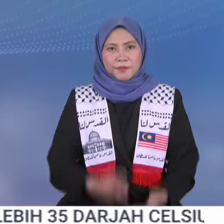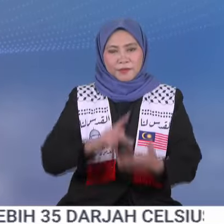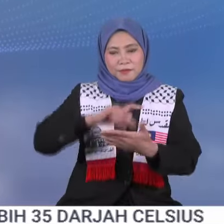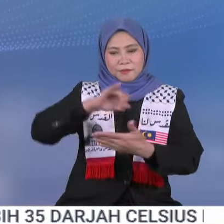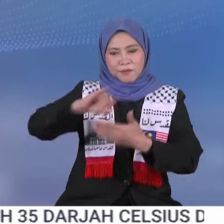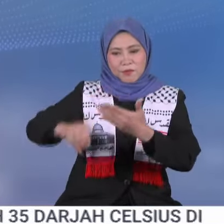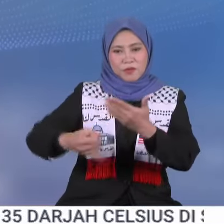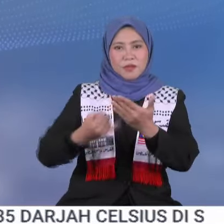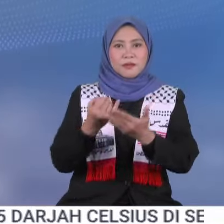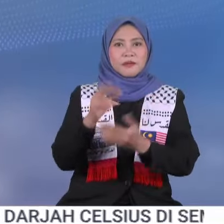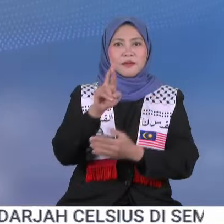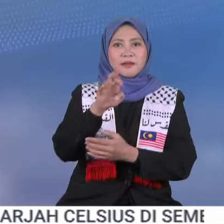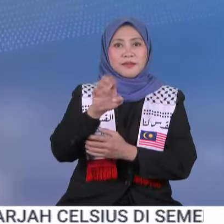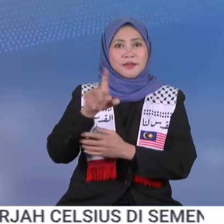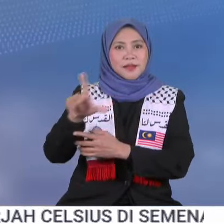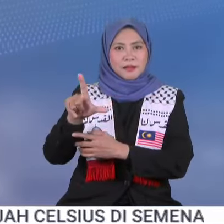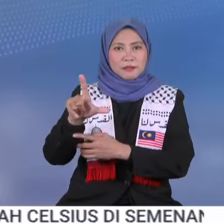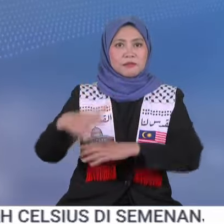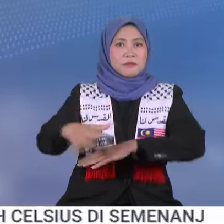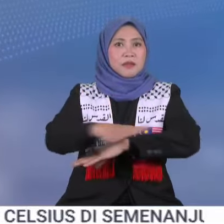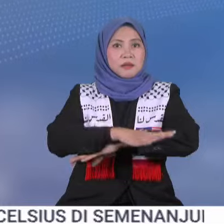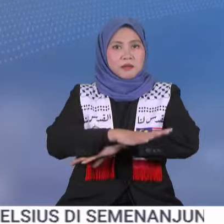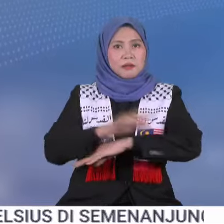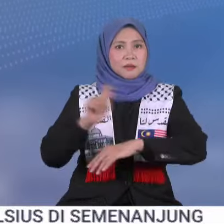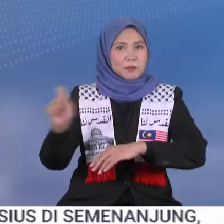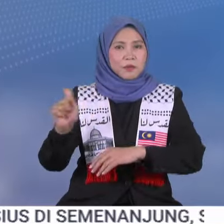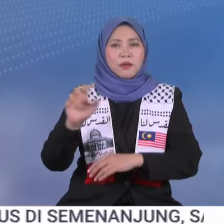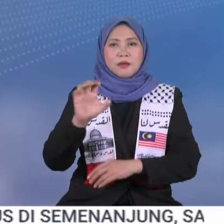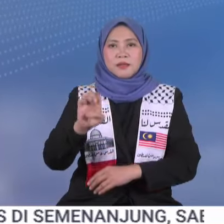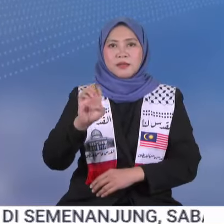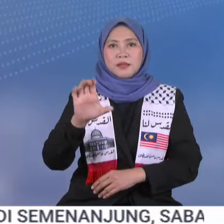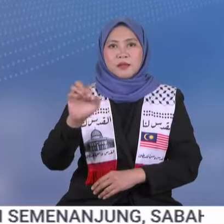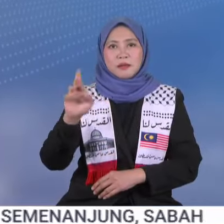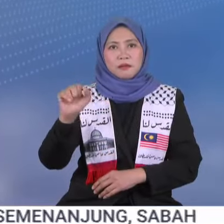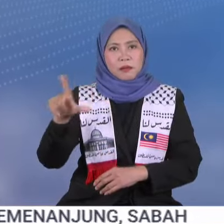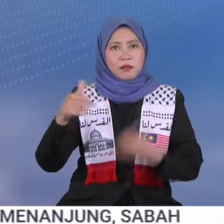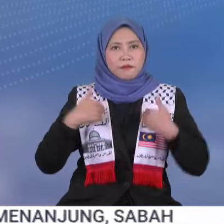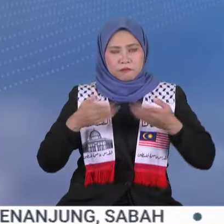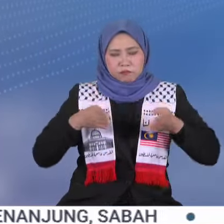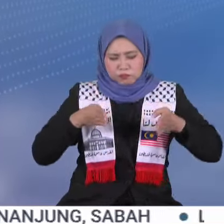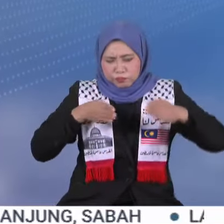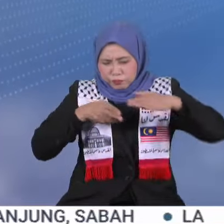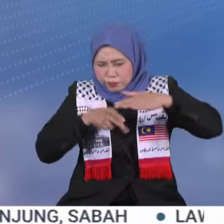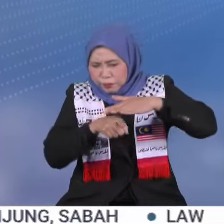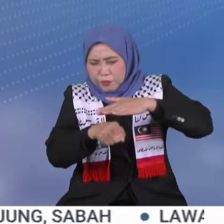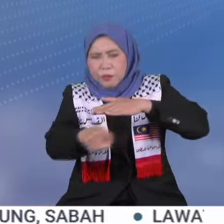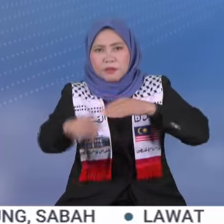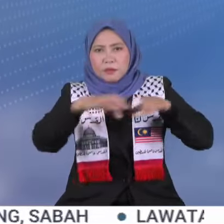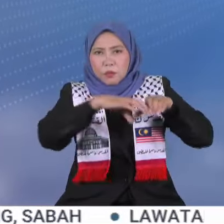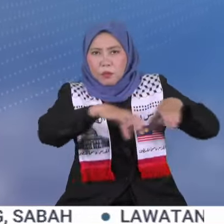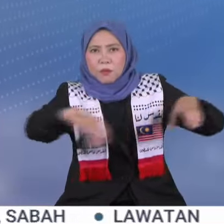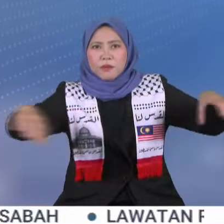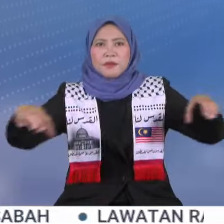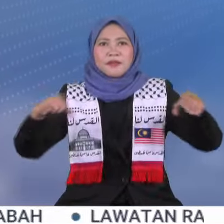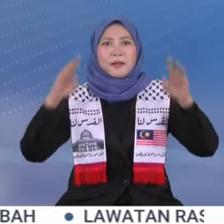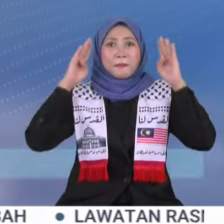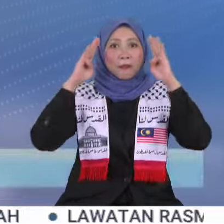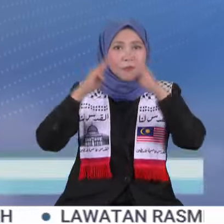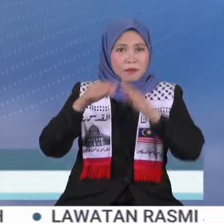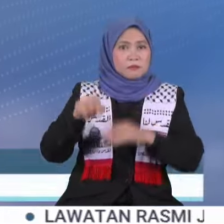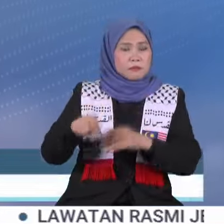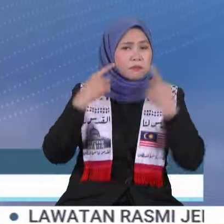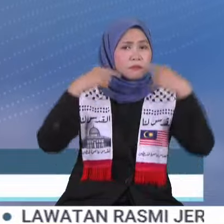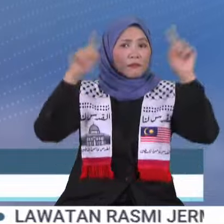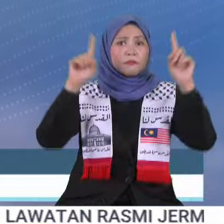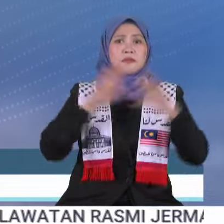projek laluan rel pantai timur ecrl merekodkan penebusan tiga terowong dalam sehari di daerah Bentong Pahang kejayaan